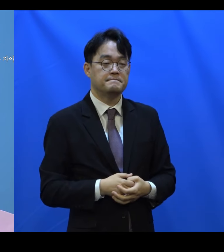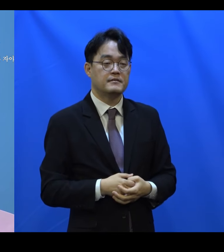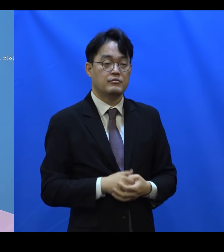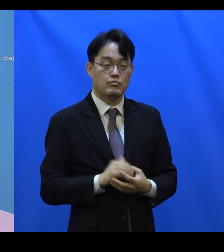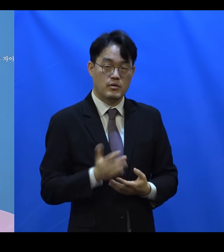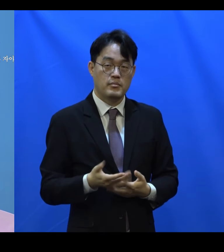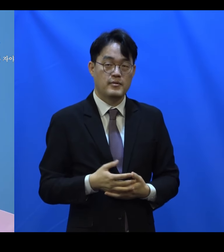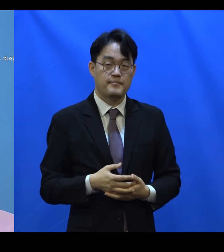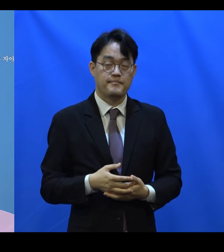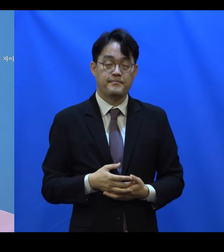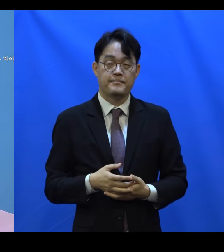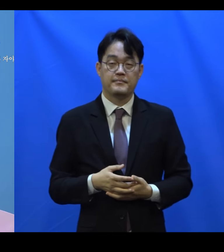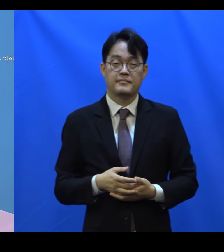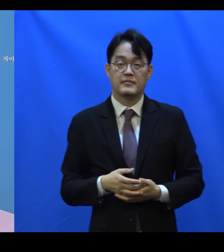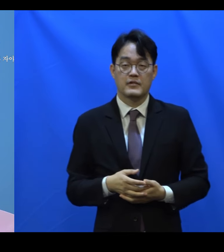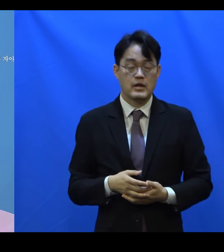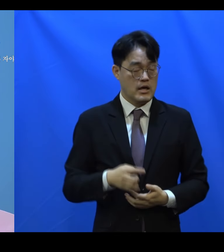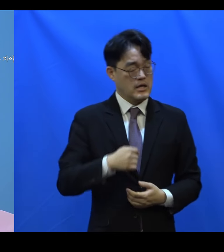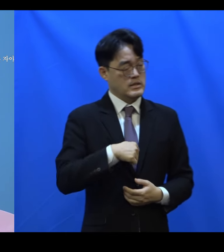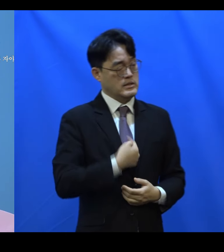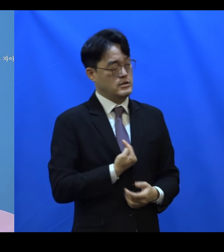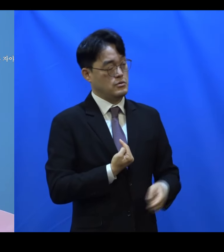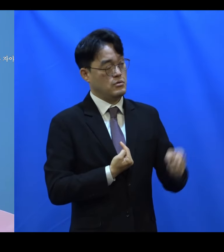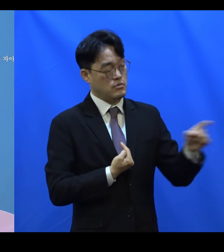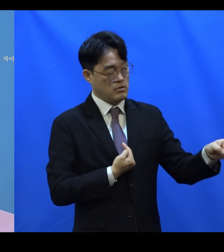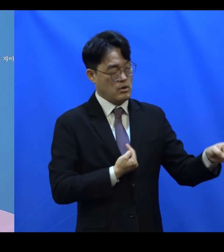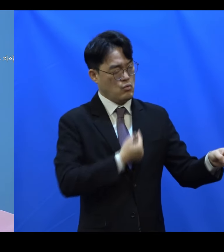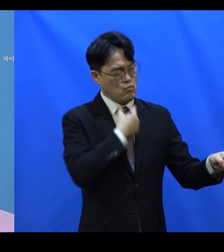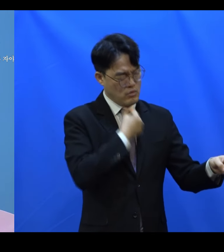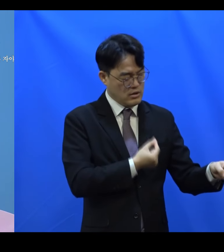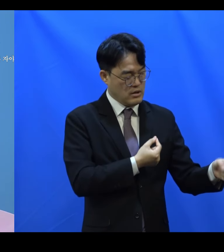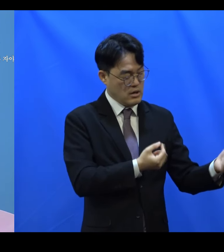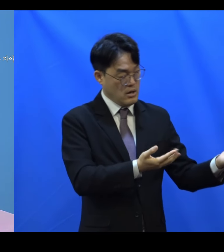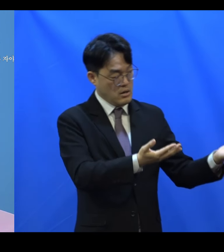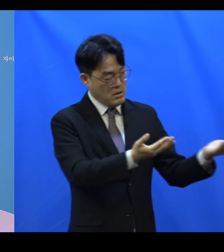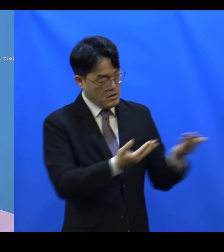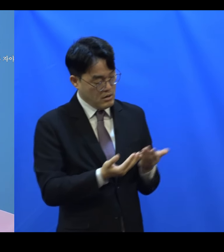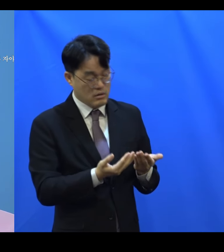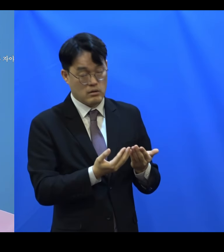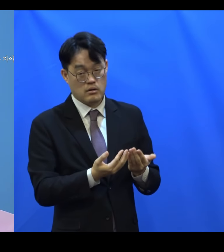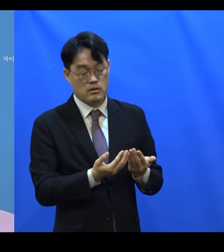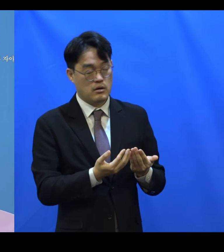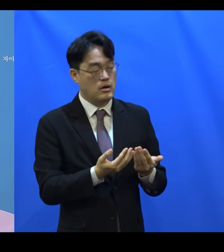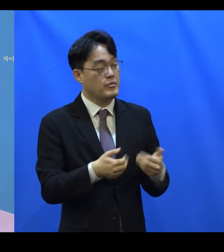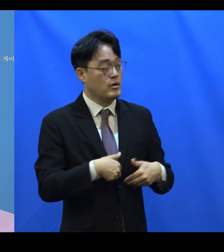스스로 내적 갈망이 일어날 때까지 기다려주는 거, 열심히 더 하라고 윽박지르지 않는 거.